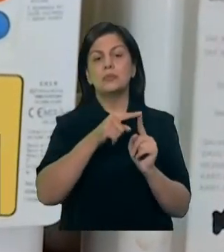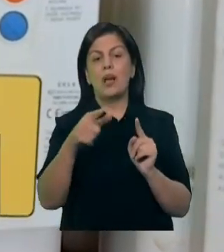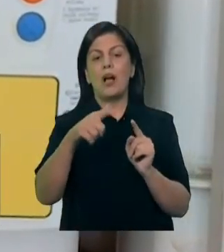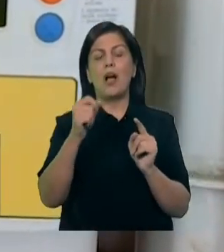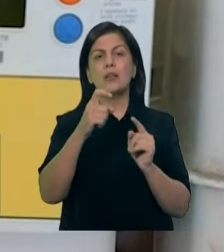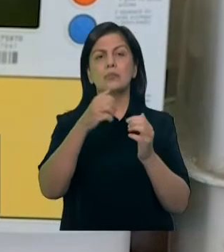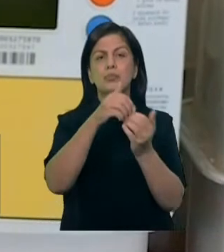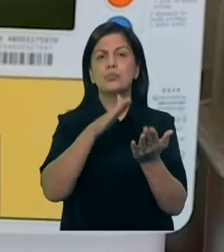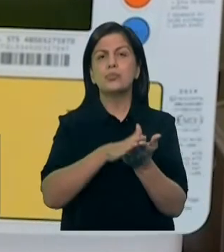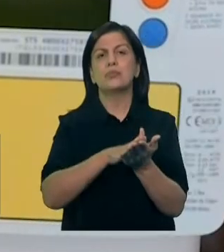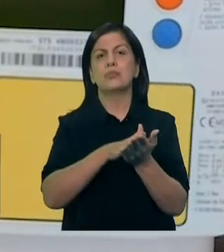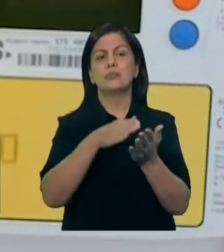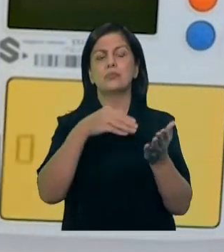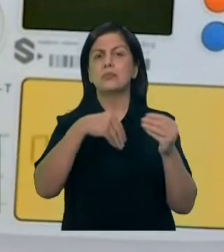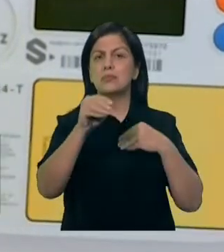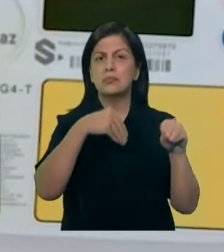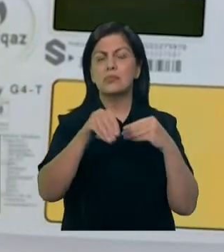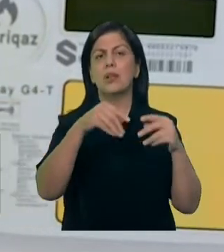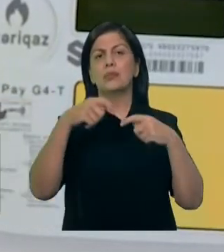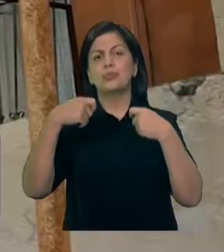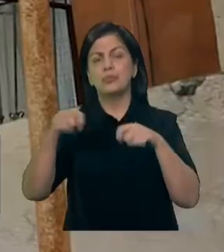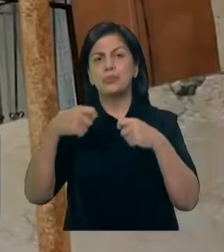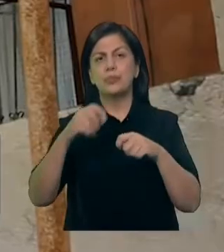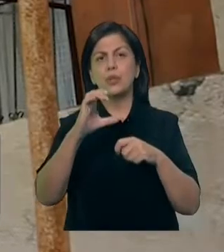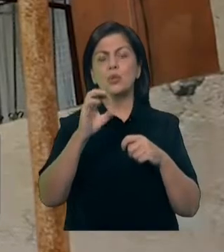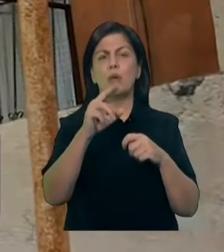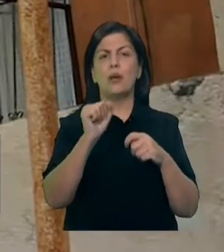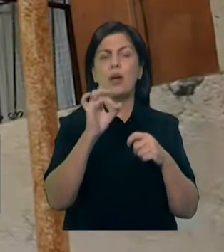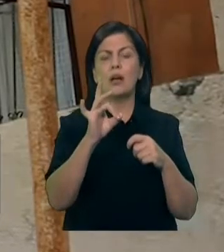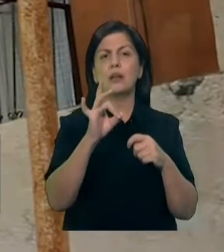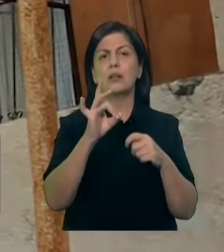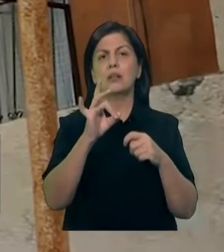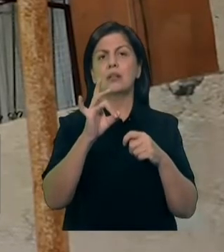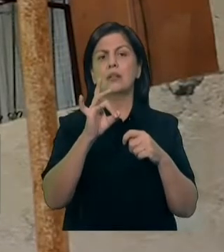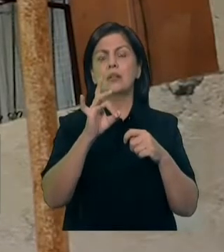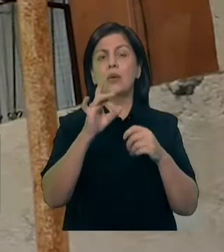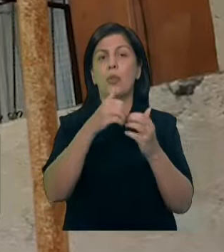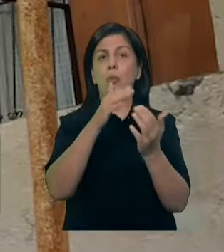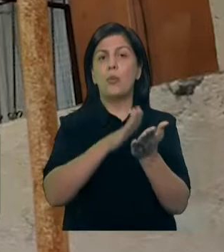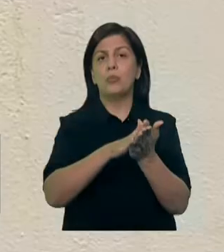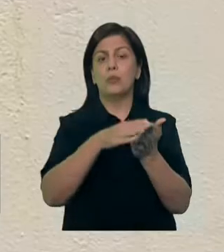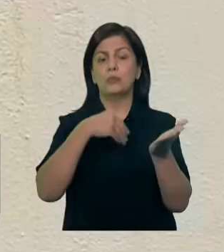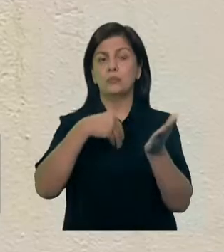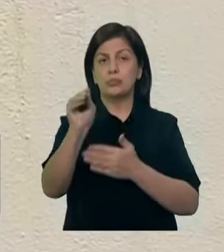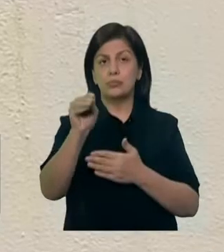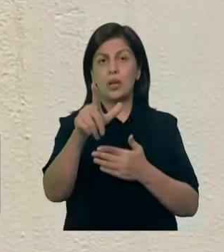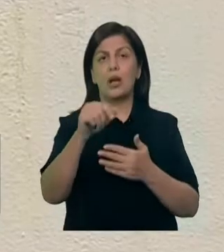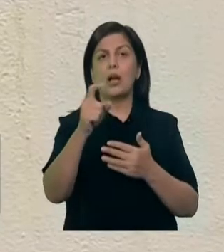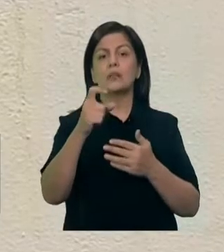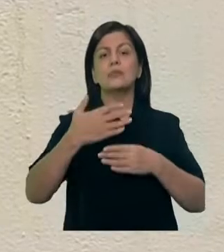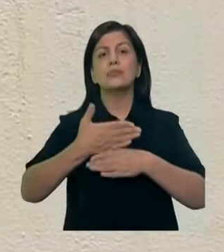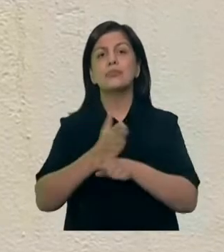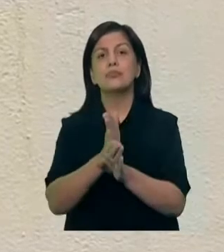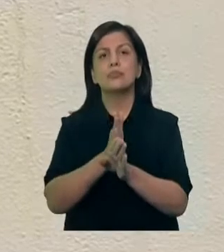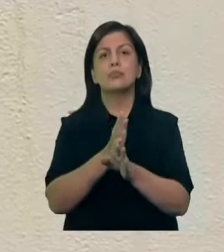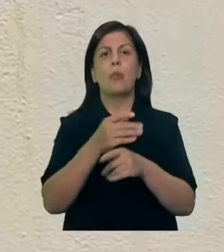satışını Azərkontrakt şirkəti həyata keçirir. Şirkət Sokar və digər qaz hasilatçılarından qazı topdan satış qiymətini alaraq qaz paylayıcı şəbəkələrə